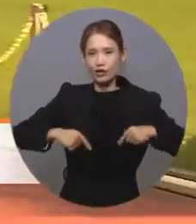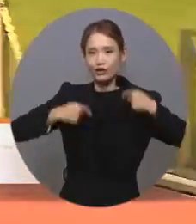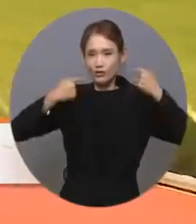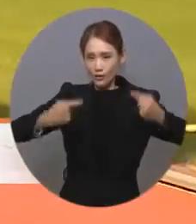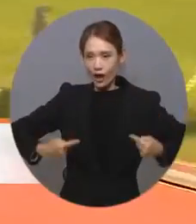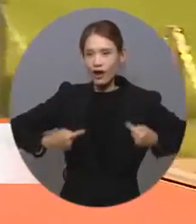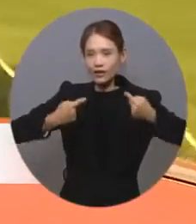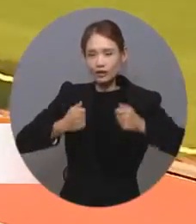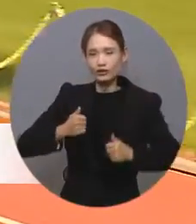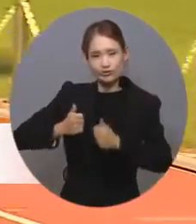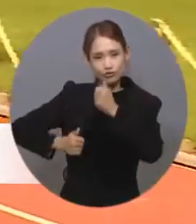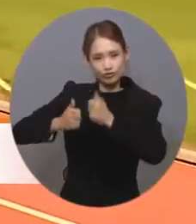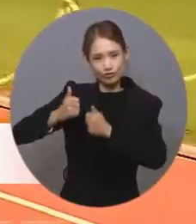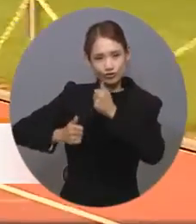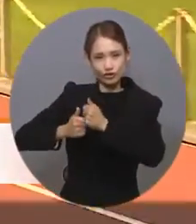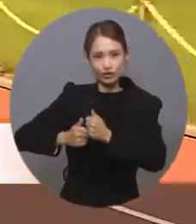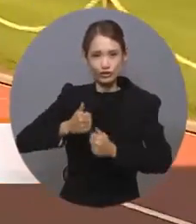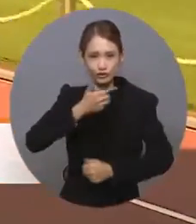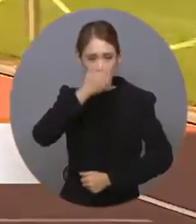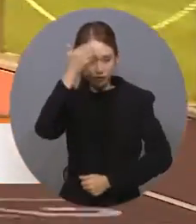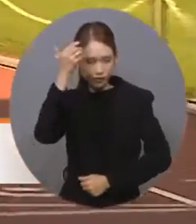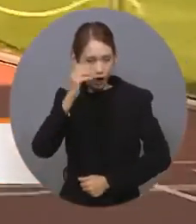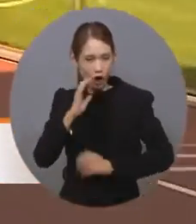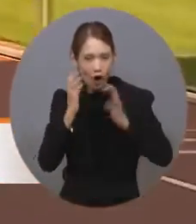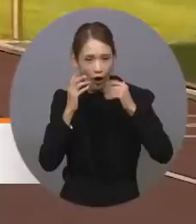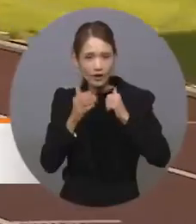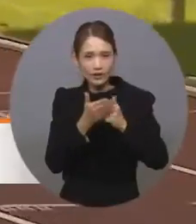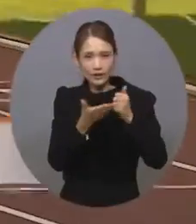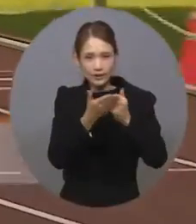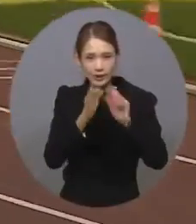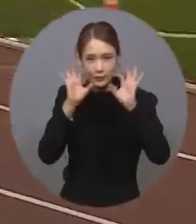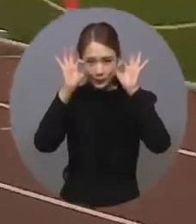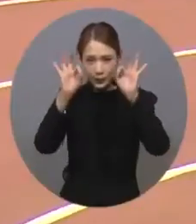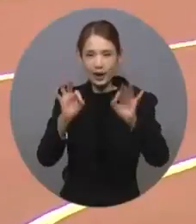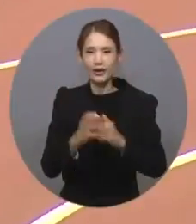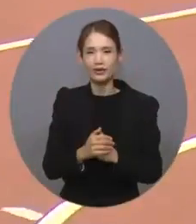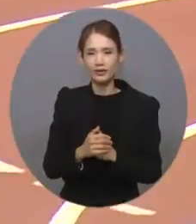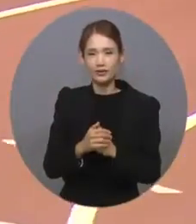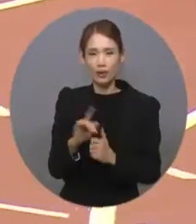육상을 이끌어갈 꿈나무들의 레이스가 많은 주목을 받았습니다.